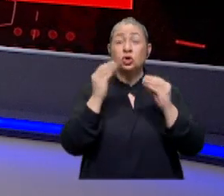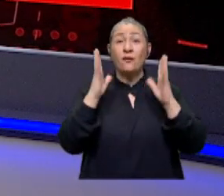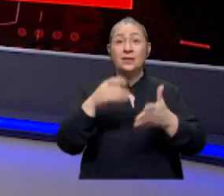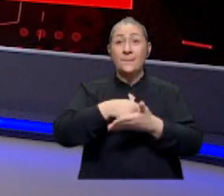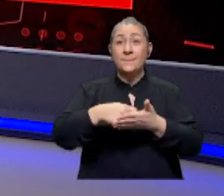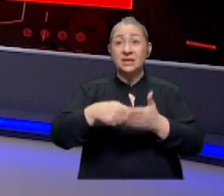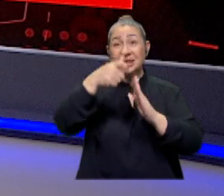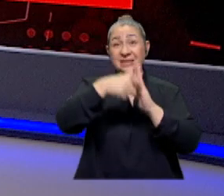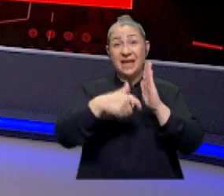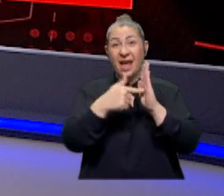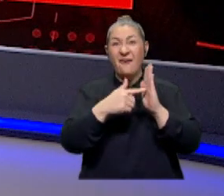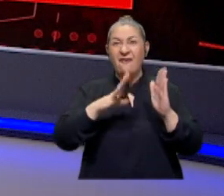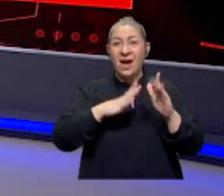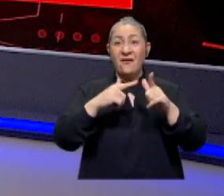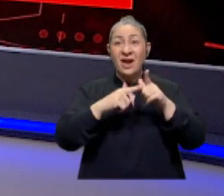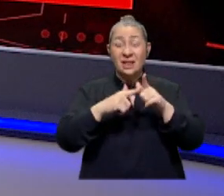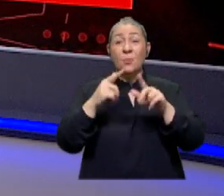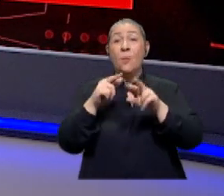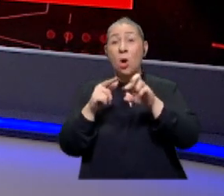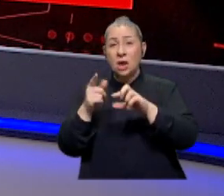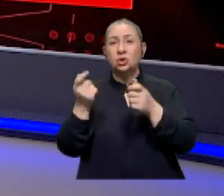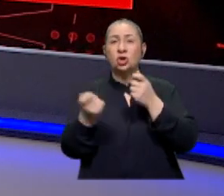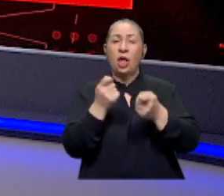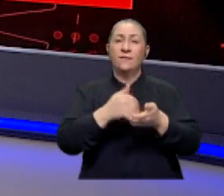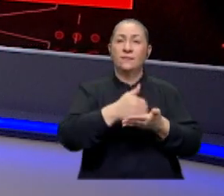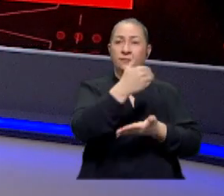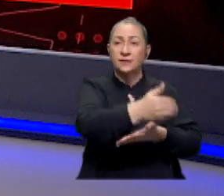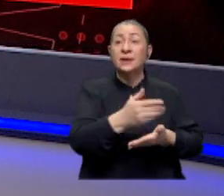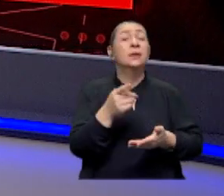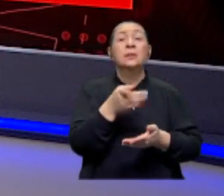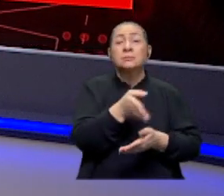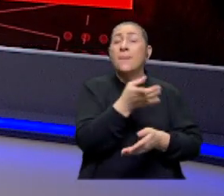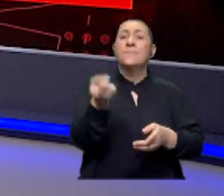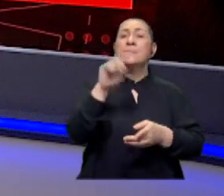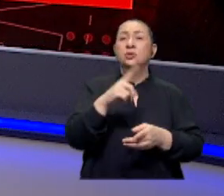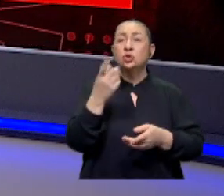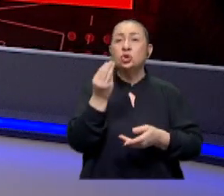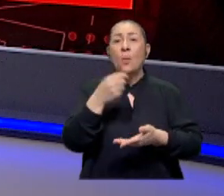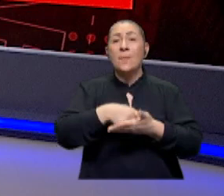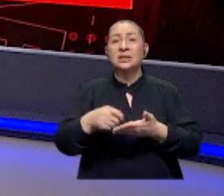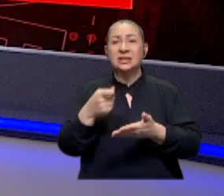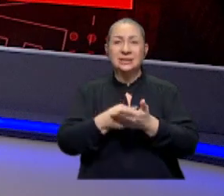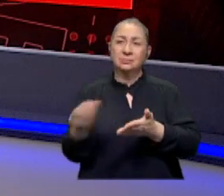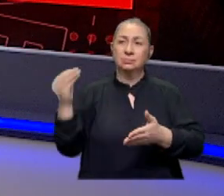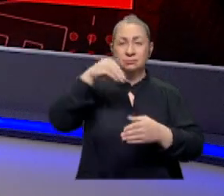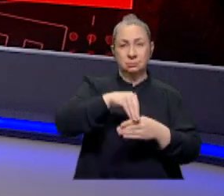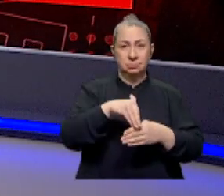maaş listesinde ismi geçen Fahrettin Poyraz görevden alındı. Yerine bir başka çok maaşlı isim